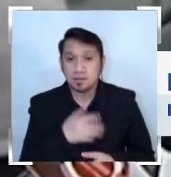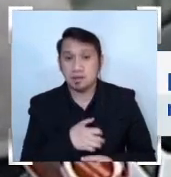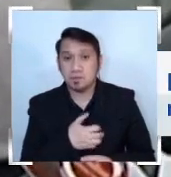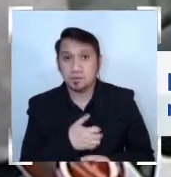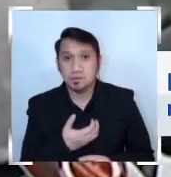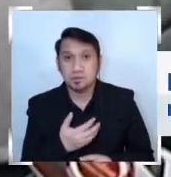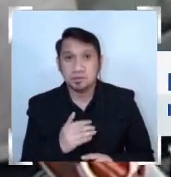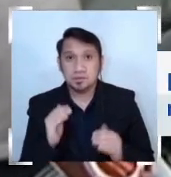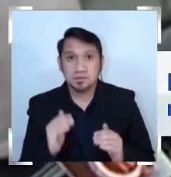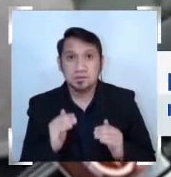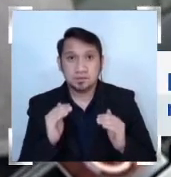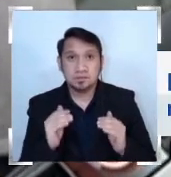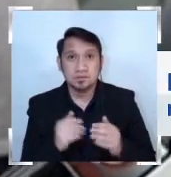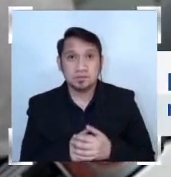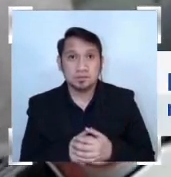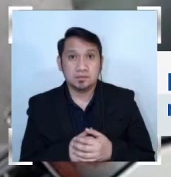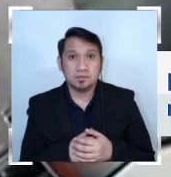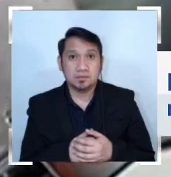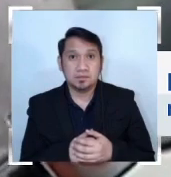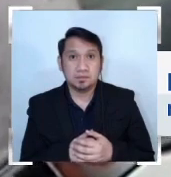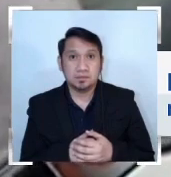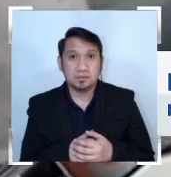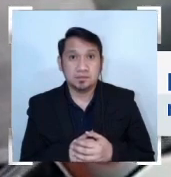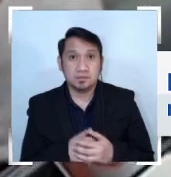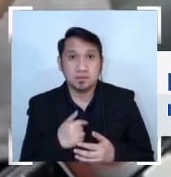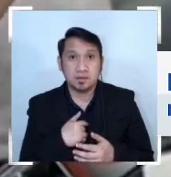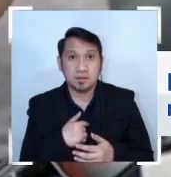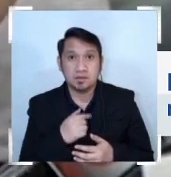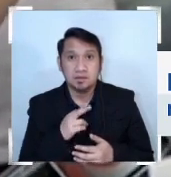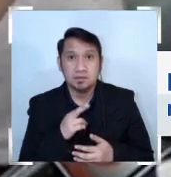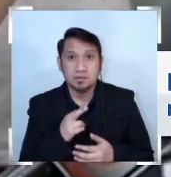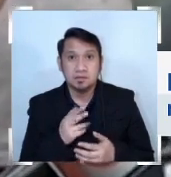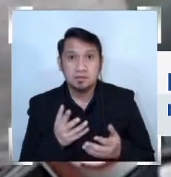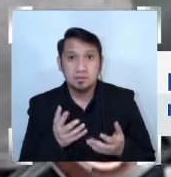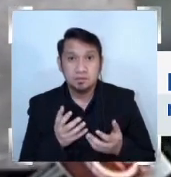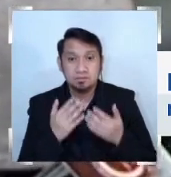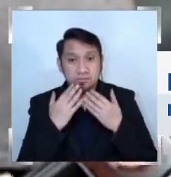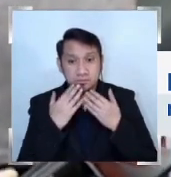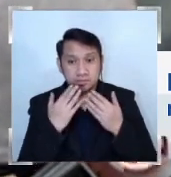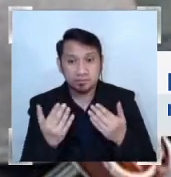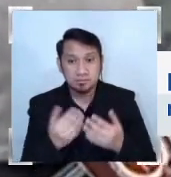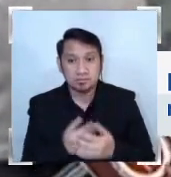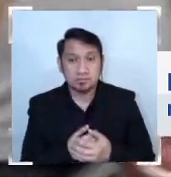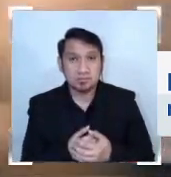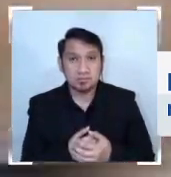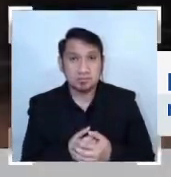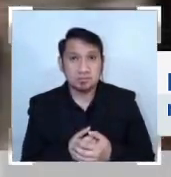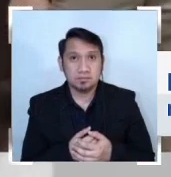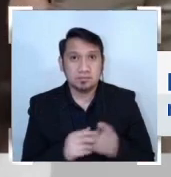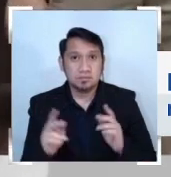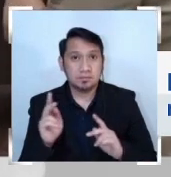this. And I reiterate my thanks to the Cagayan, to the people of